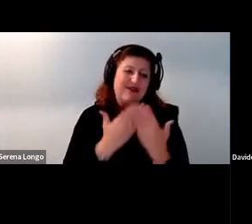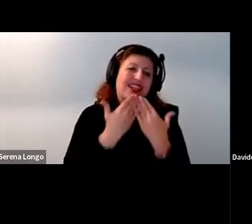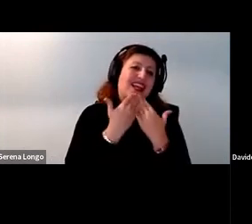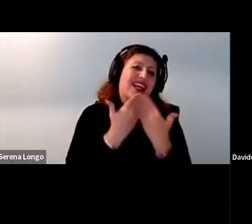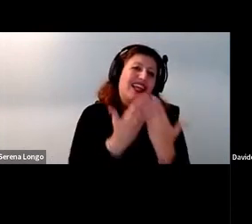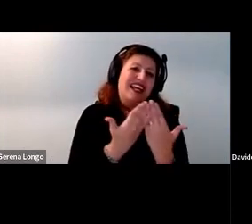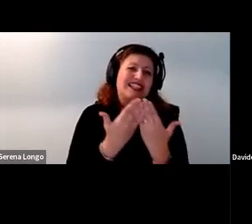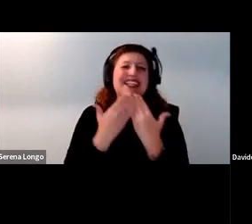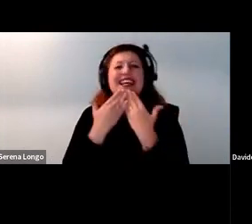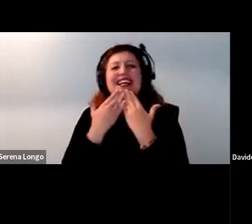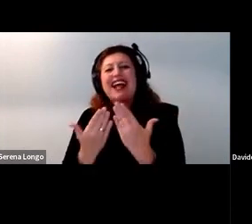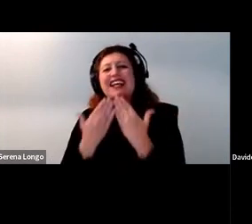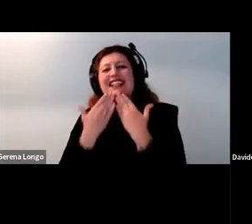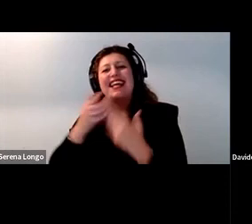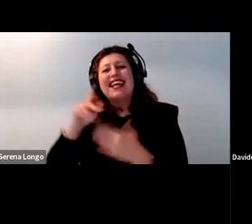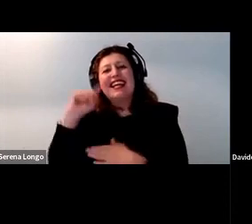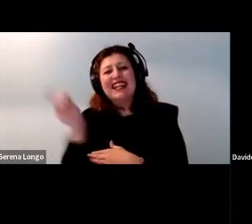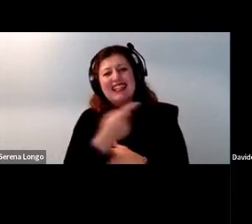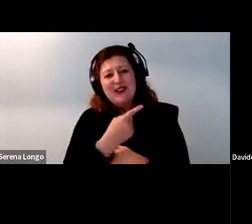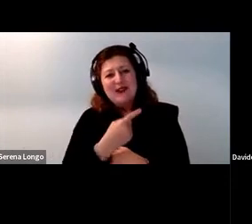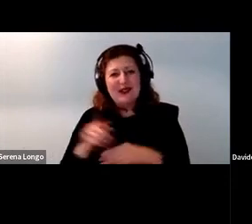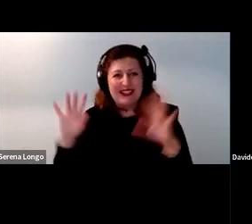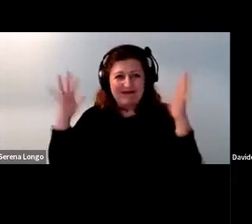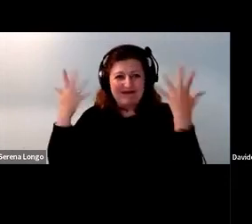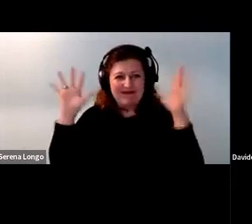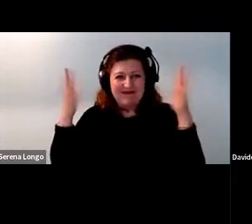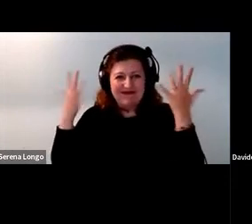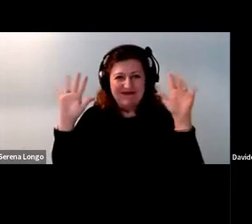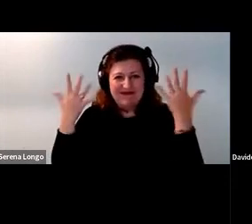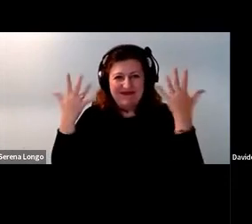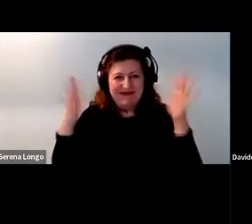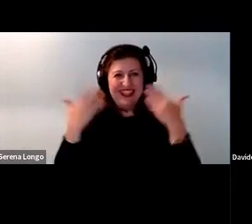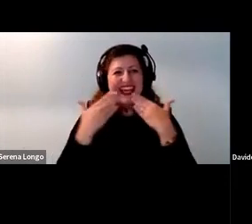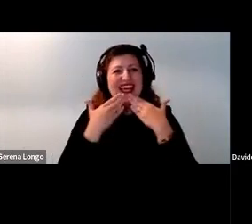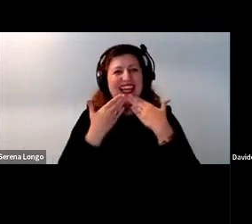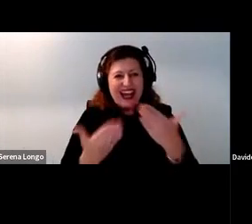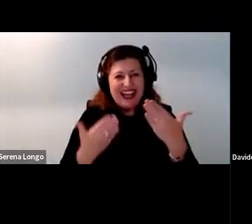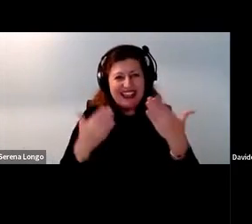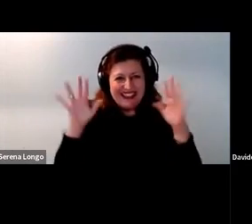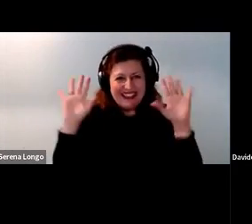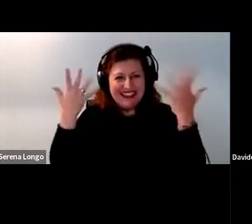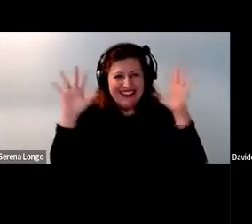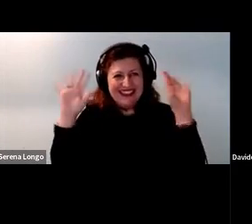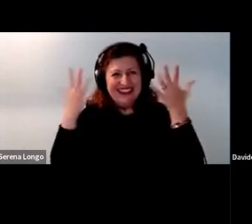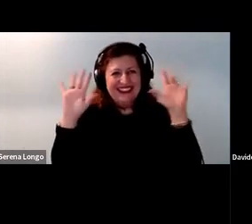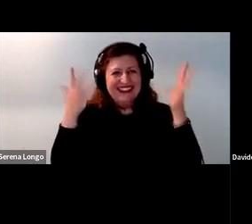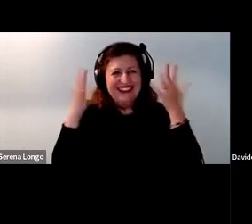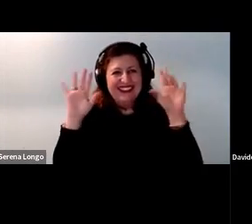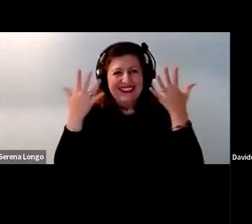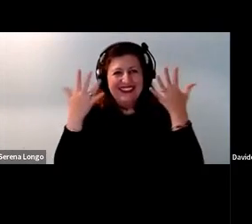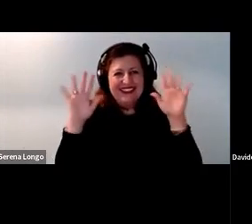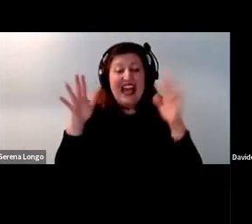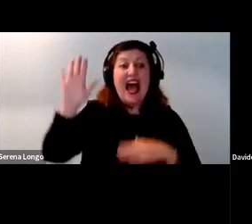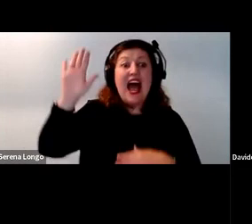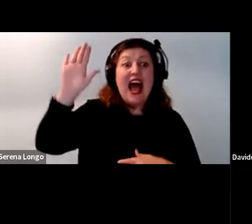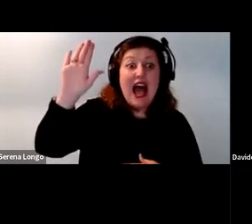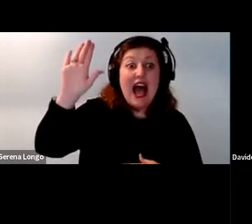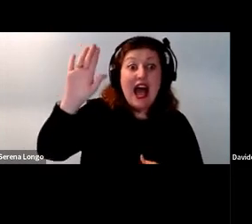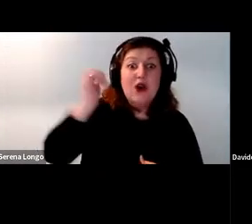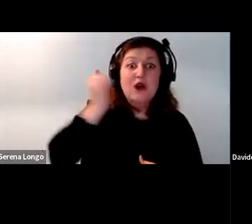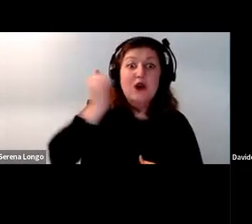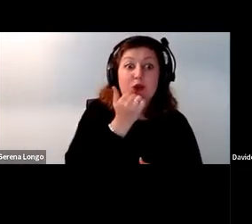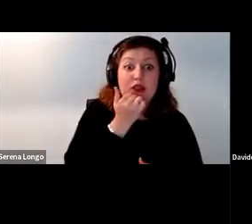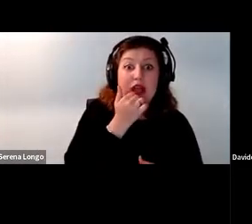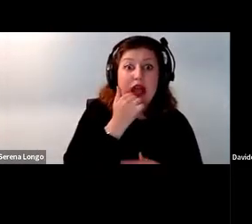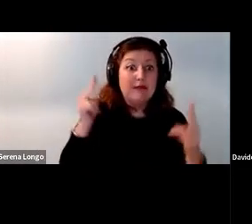Va bene, grazie a tutti. Grazie a tutti voi ancora. E buon lavoro a tutti. Ciao, a presto, alla prossima. Ah, dimenticavo, il